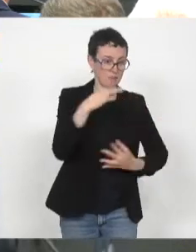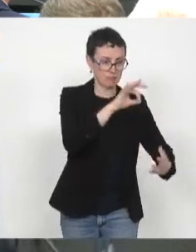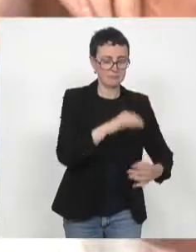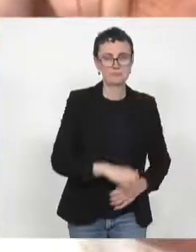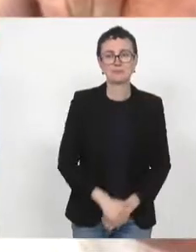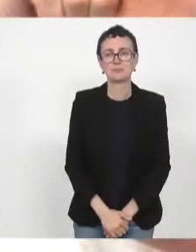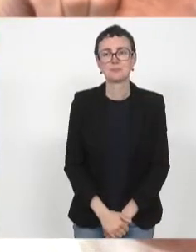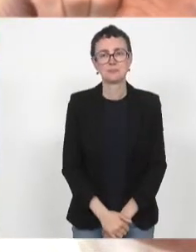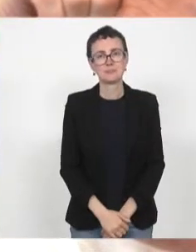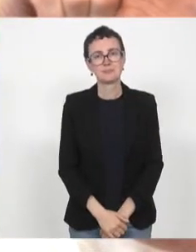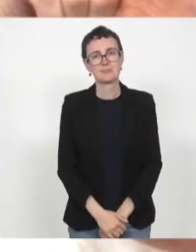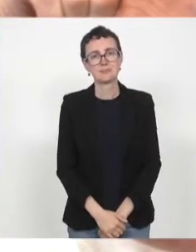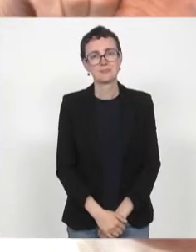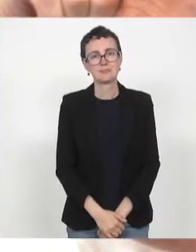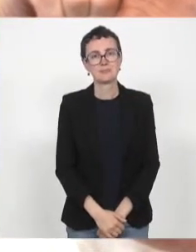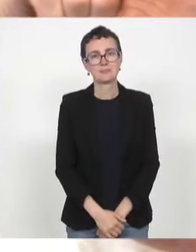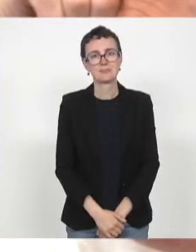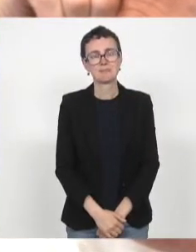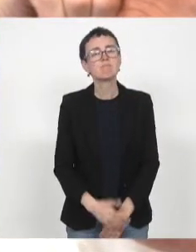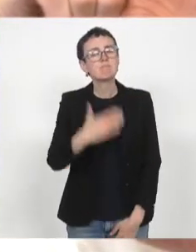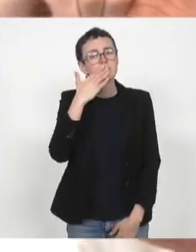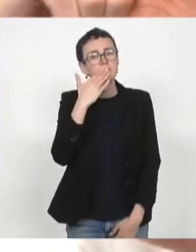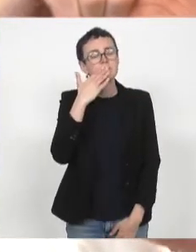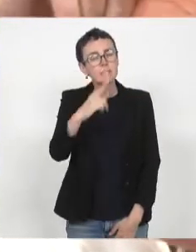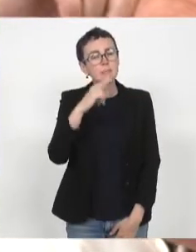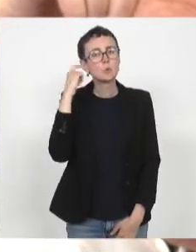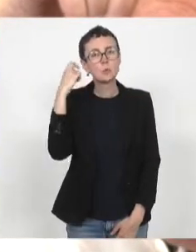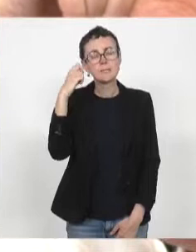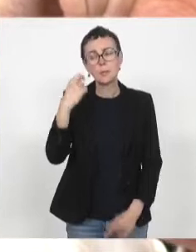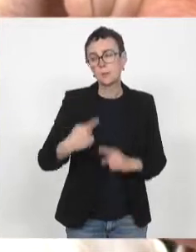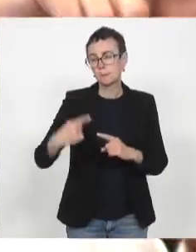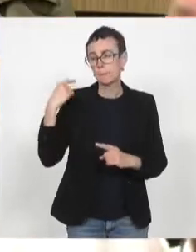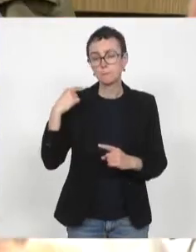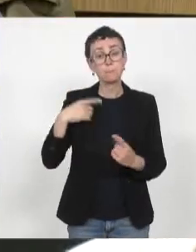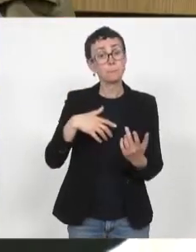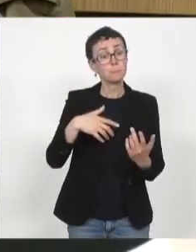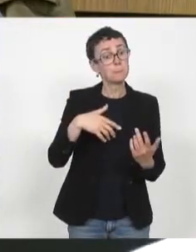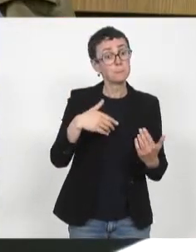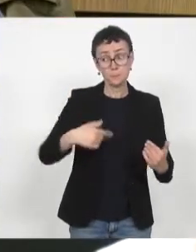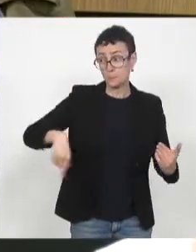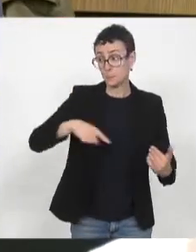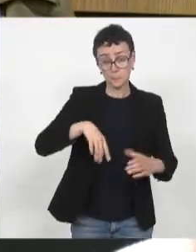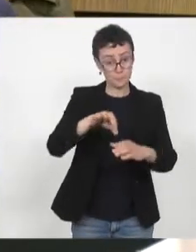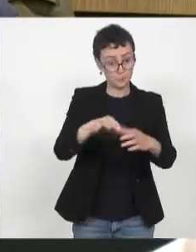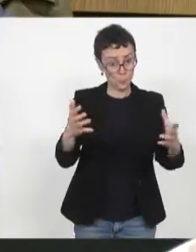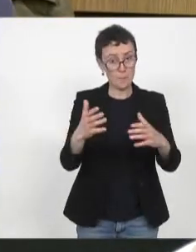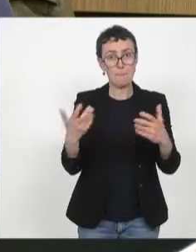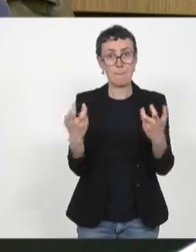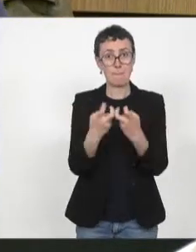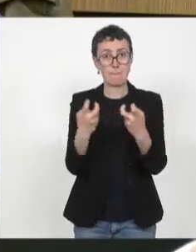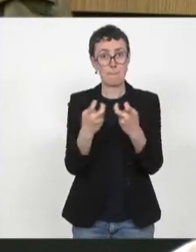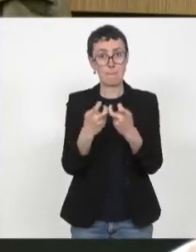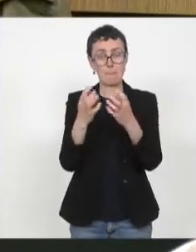Monsieur le Président, je vous remercie de me donner la parole. Dans le compte-rendu que nous allons prendre acte, une décision directe porte sur la vente de